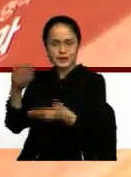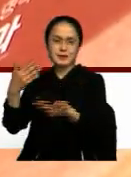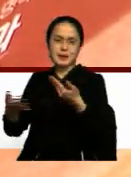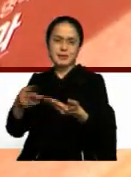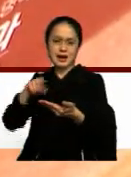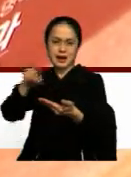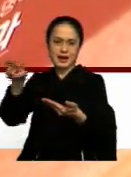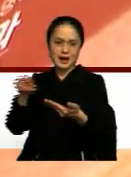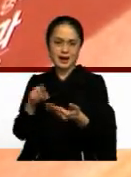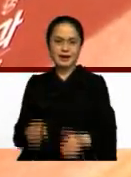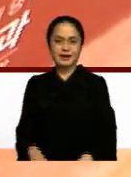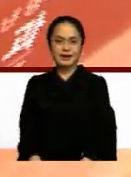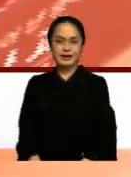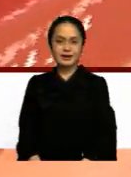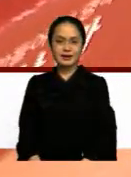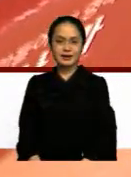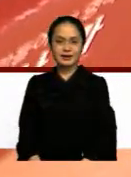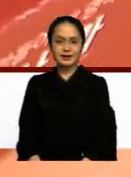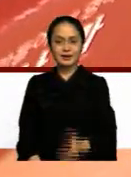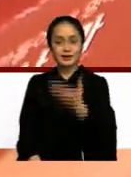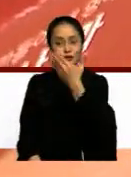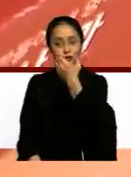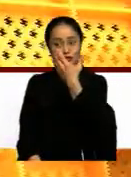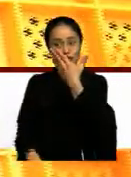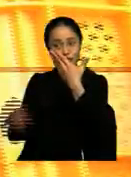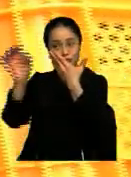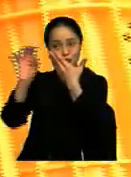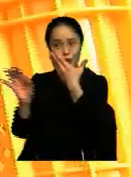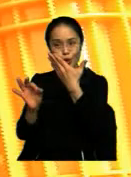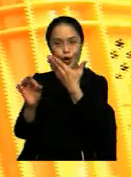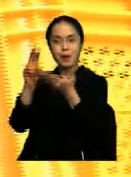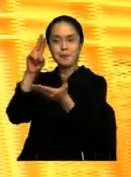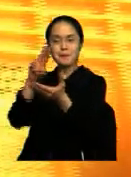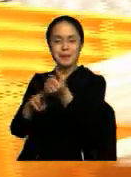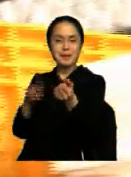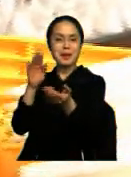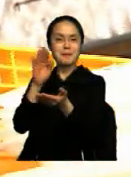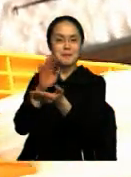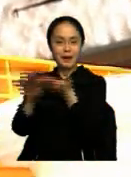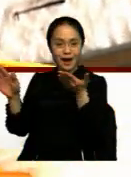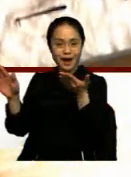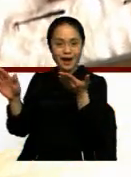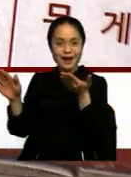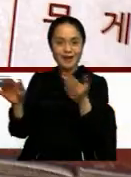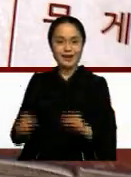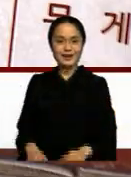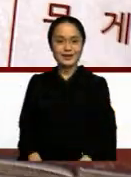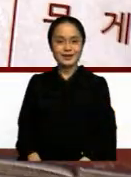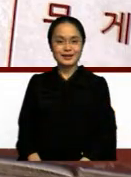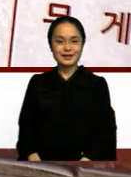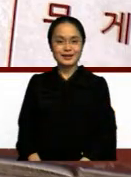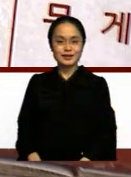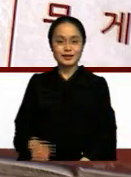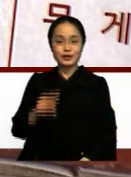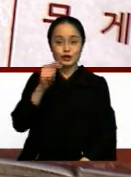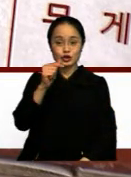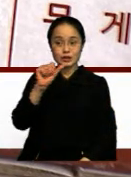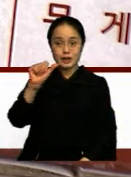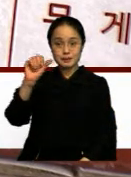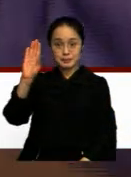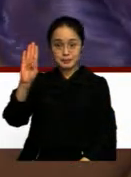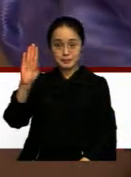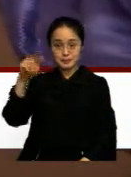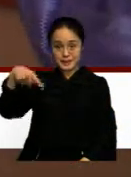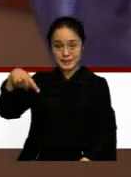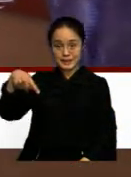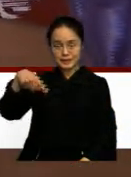출하량의 99%는 이미 판매가 마무리됐습니다. 깐깐한 품질 관리 기준을 통과한 GAP 인증 명품